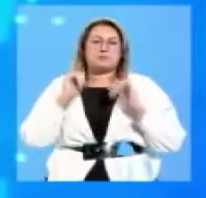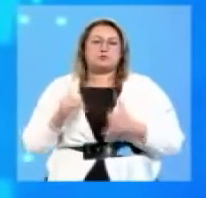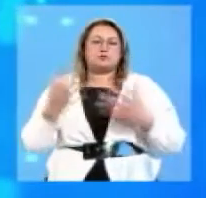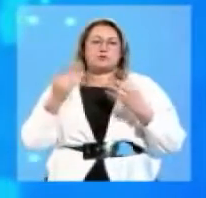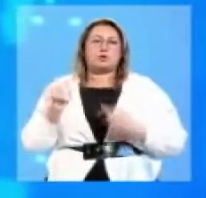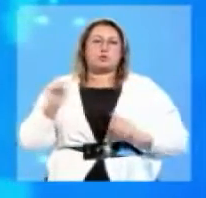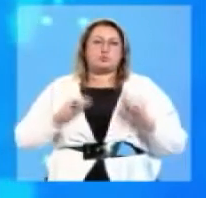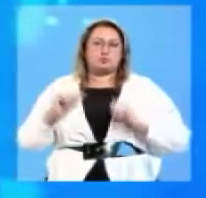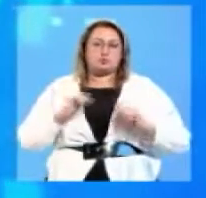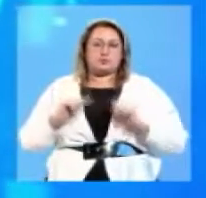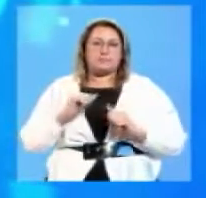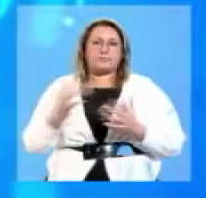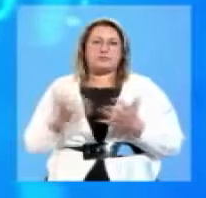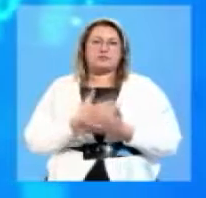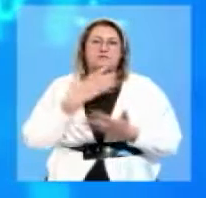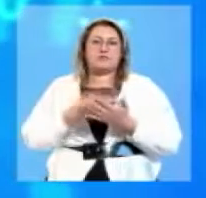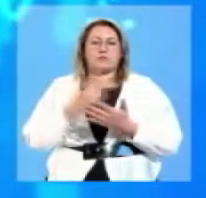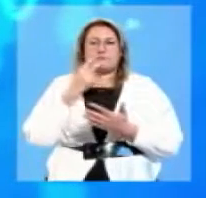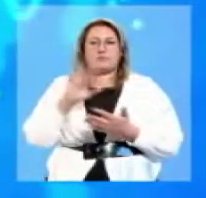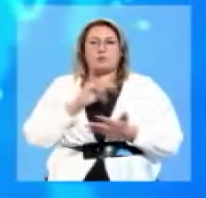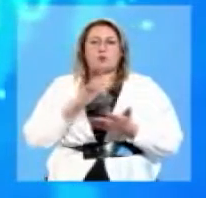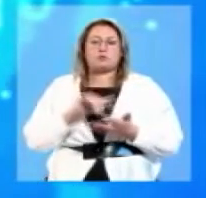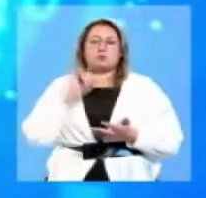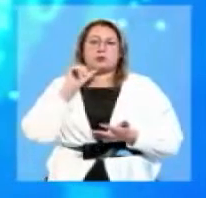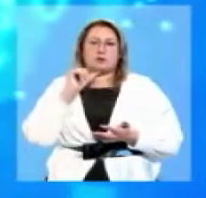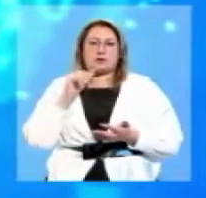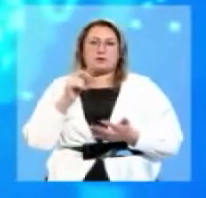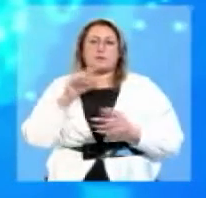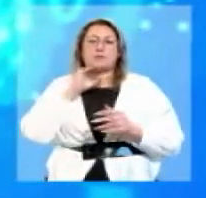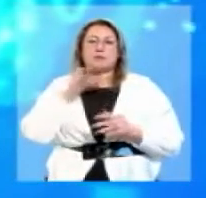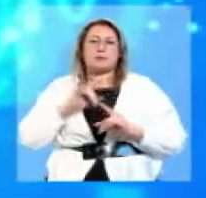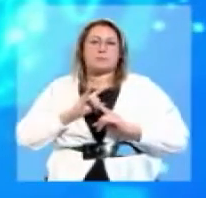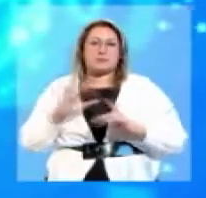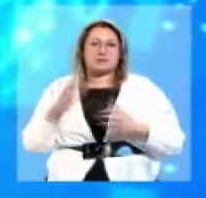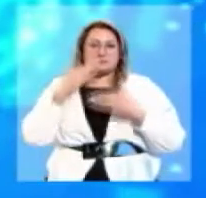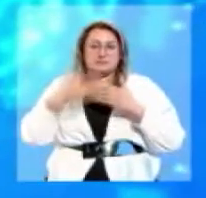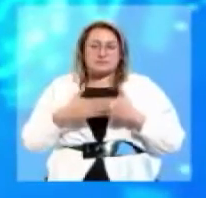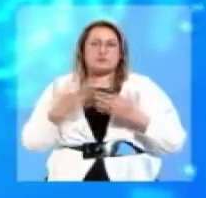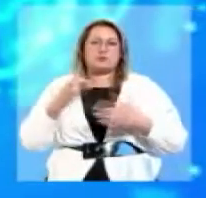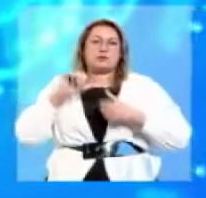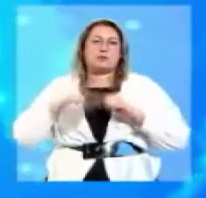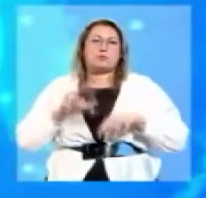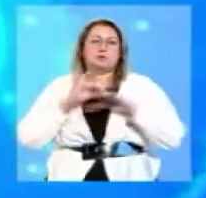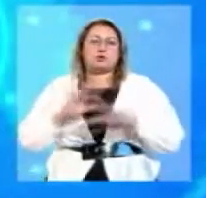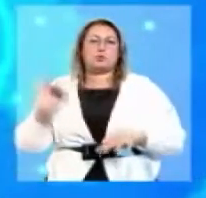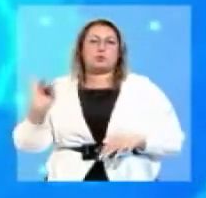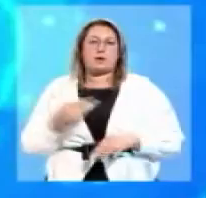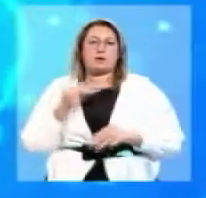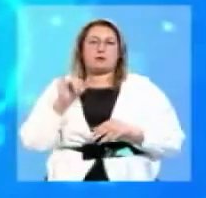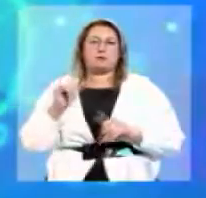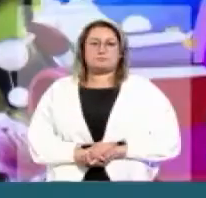көрініс табуда. Кәсіби мереке қарсаңында ұстаздардың мерейін асырып, еңбегін бағалау, ерекше құрмет көрсету дәстүрге